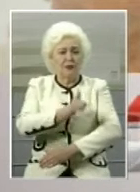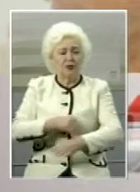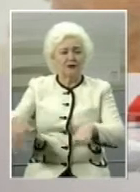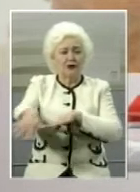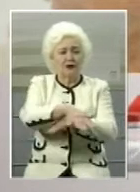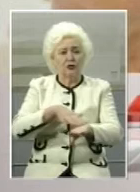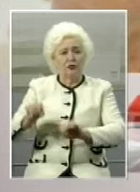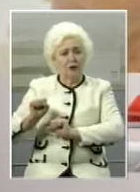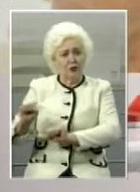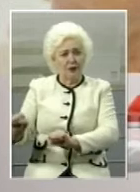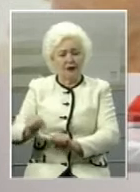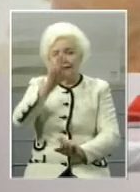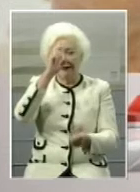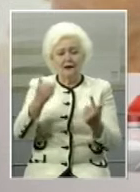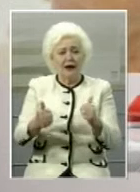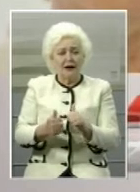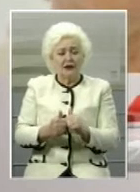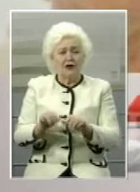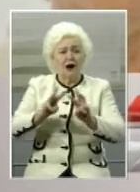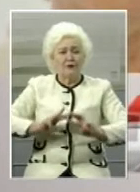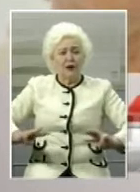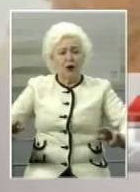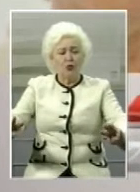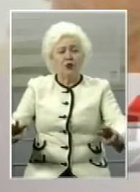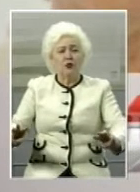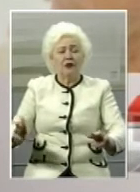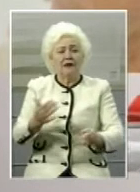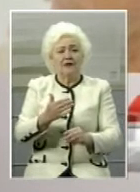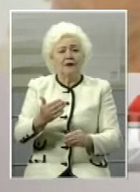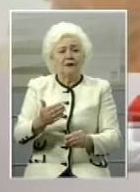територіальної оборони. Держава, уряд, ніби